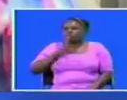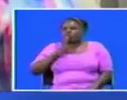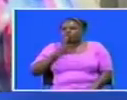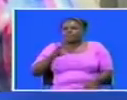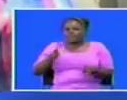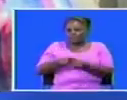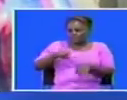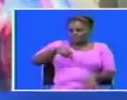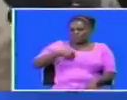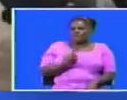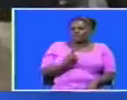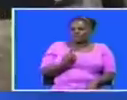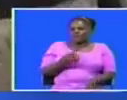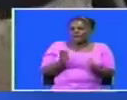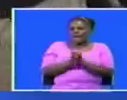hata wao wenyewe maji.